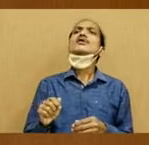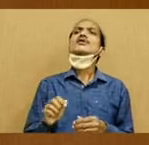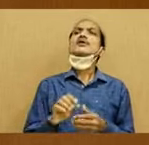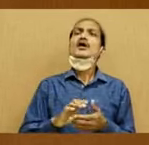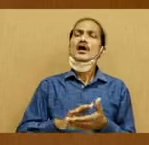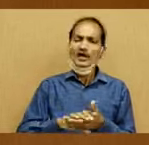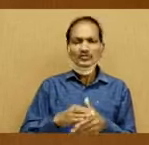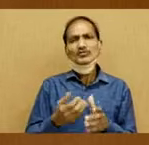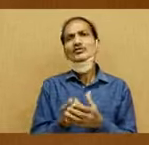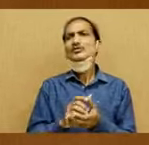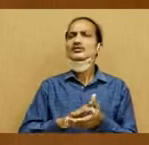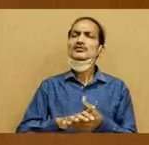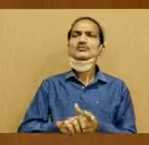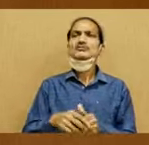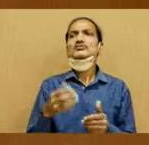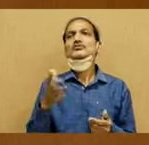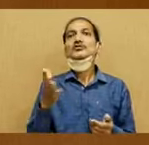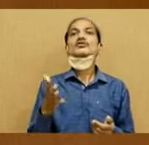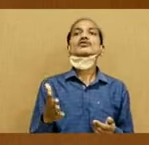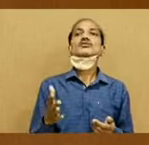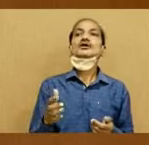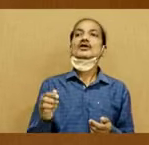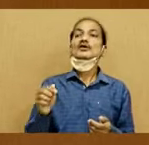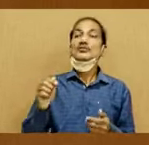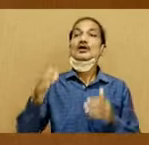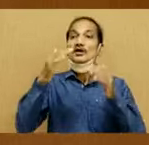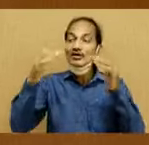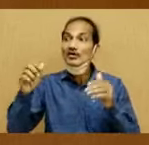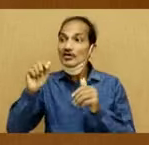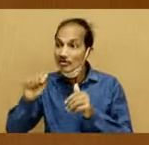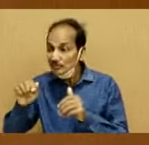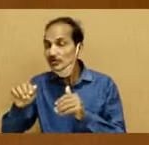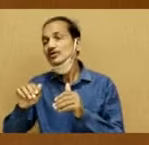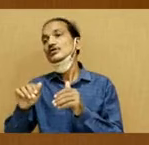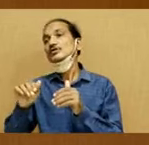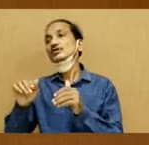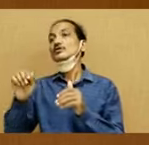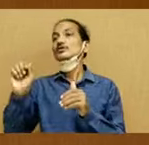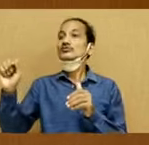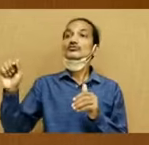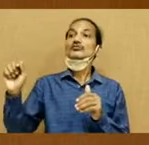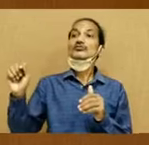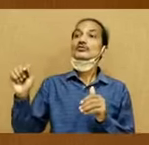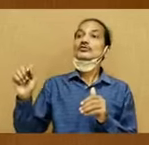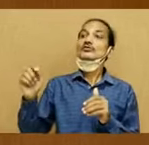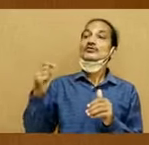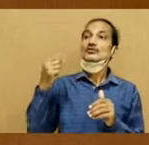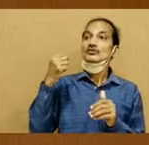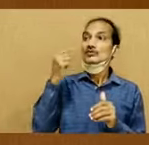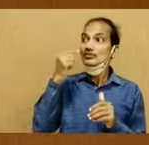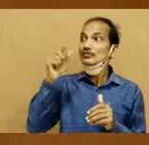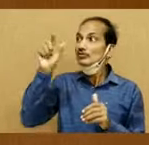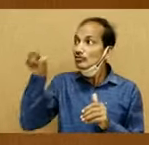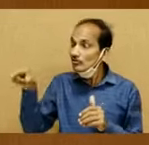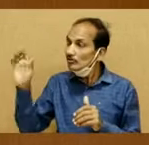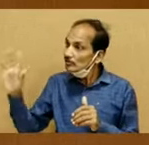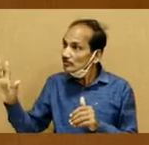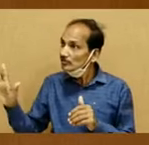ଲୋକ ଅଛନ୍ତି, ଛୁଆ ହେଲେ କିମ୍ବା ଆମ ଗୁରୁଜନ ବ୍ୟକ୍ତି ହେଲେ, ତାଙ୍କୁ ମଧ୍ୟ ସଂକ୍ରମଣ